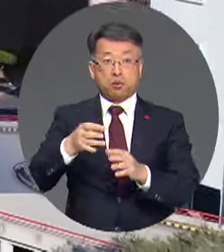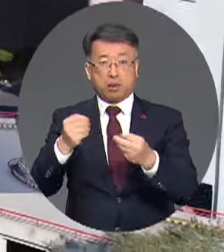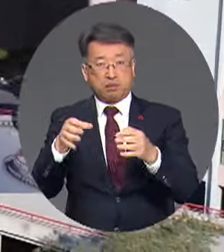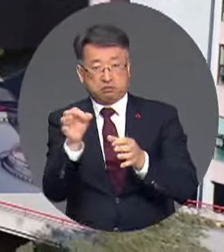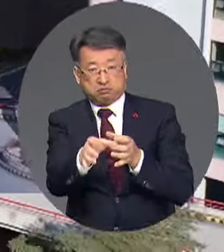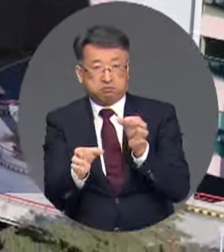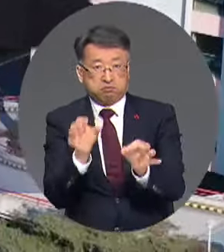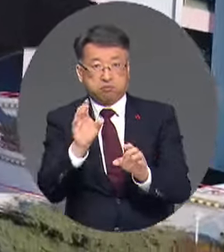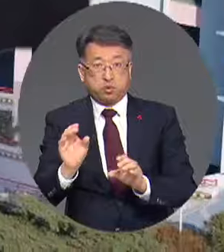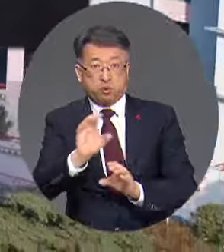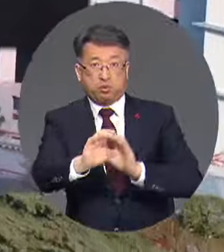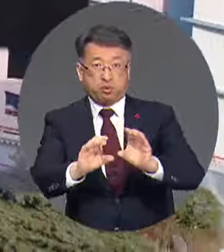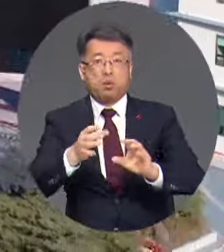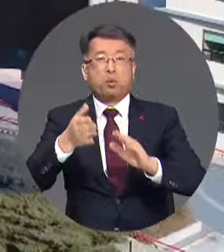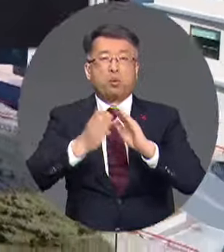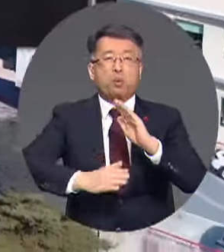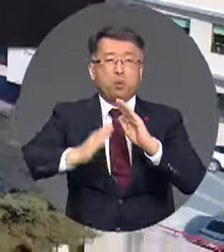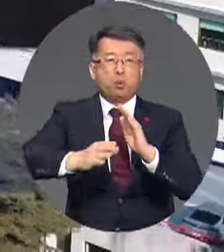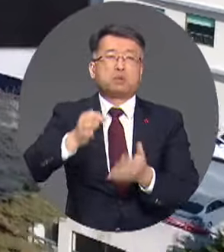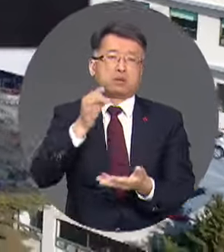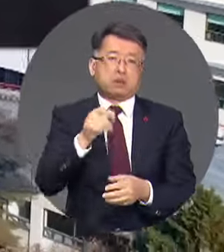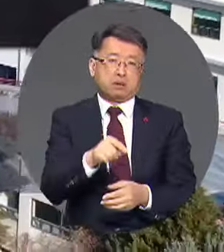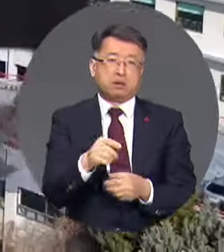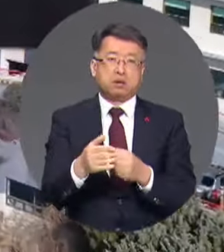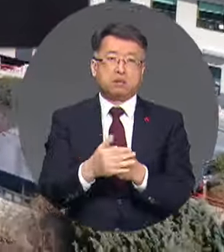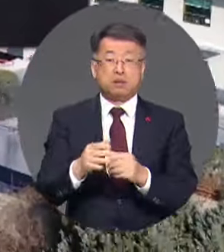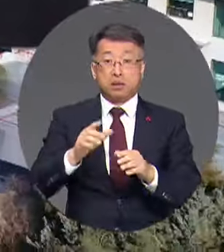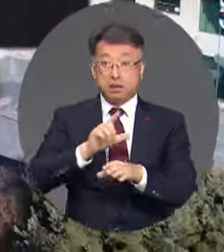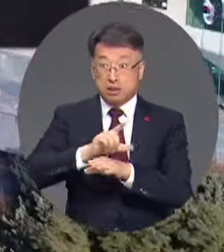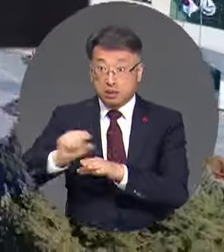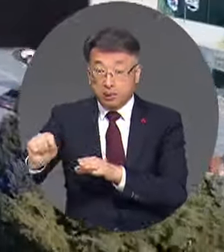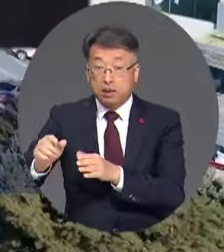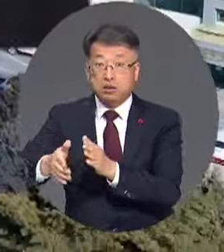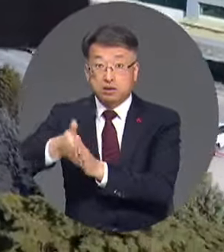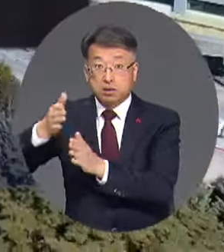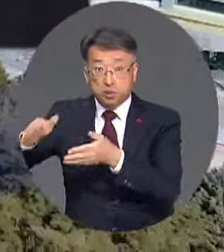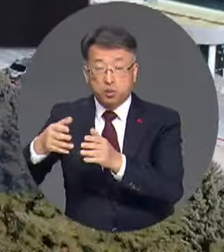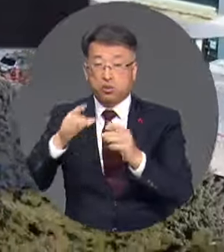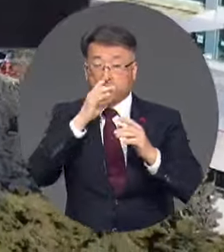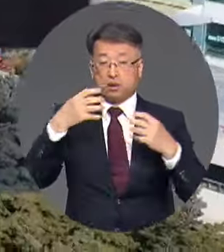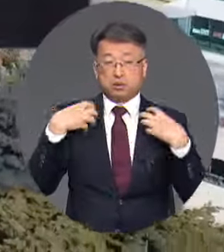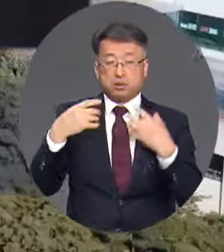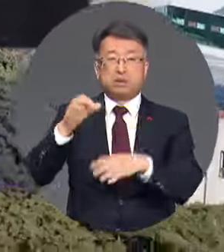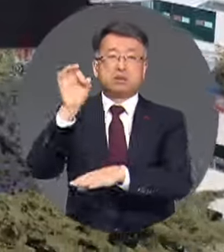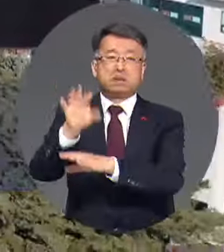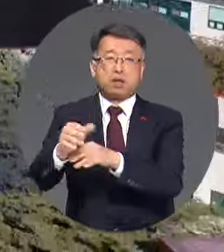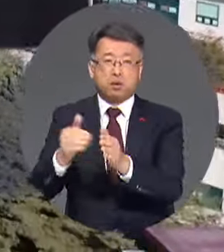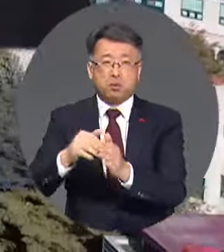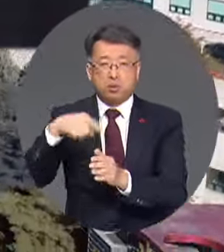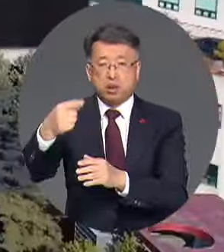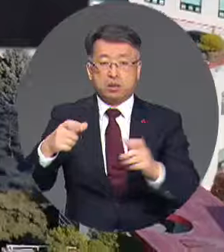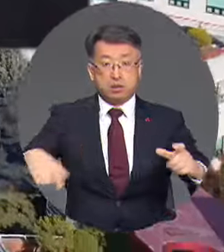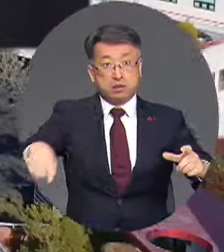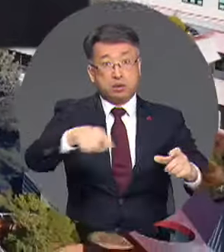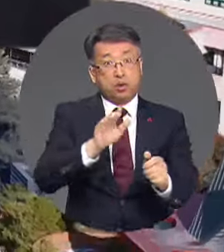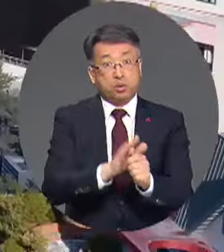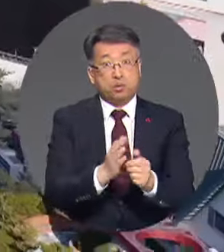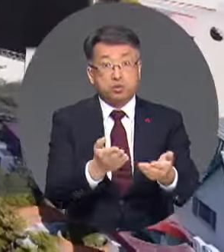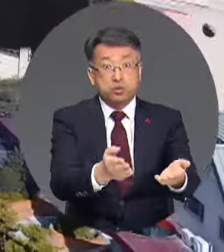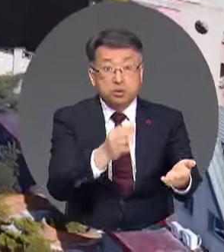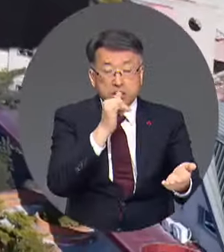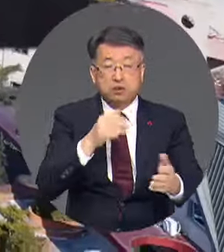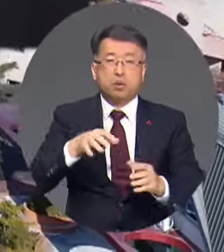투입된 공적 자산인 이만큼 지방 자치 단체나 중앙정부에서 매입을 한 이후에 지역에 좀 도움이 될 수 있는 시설로